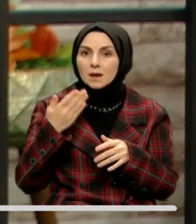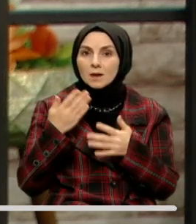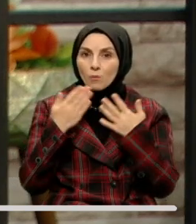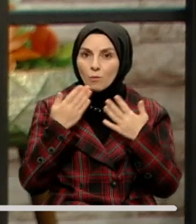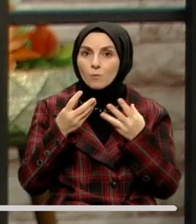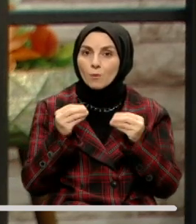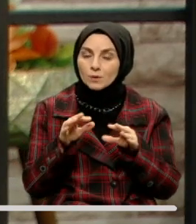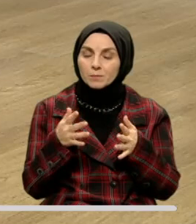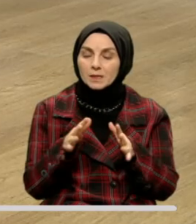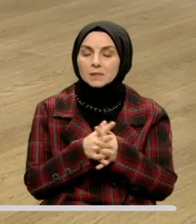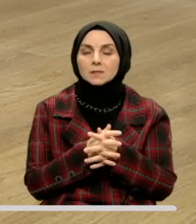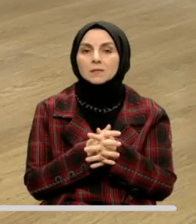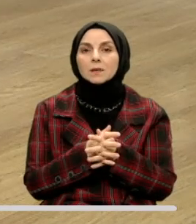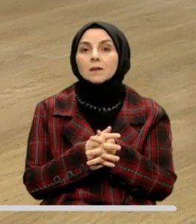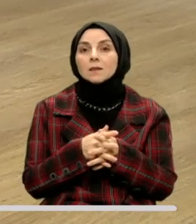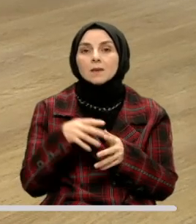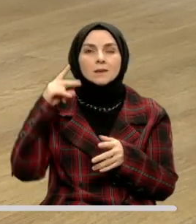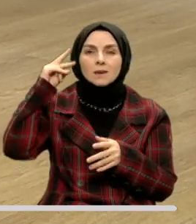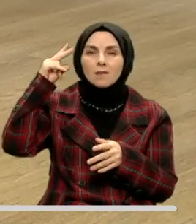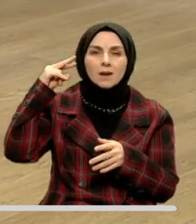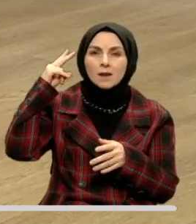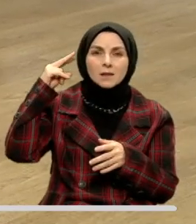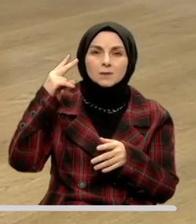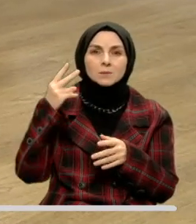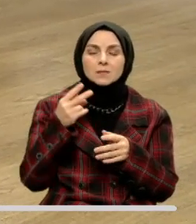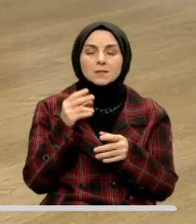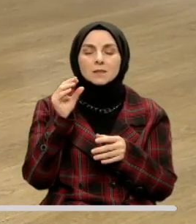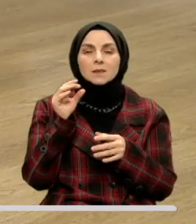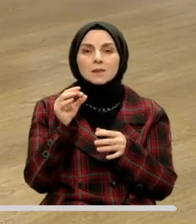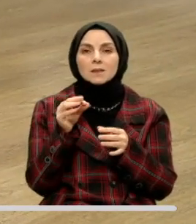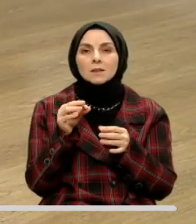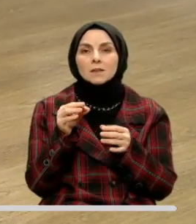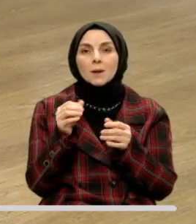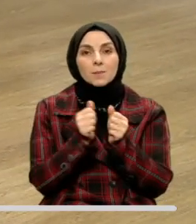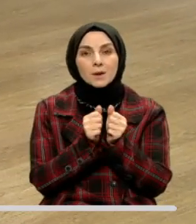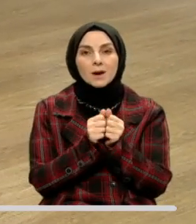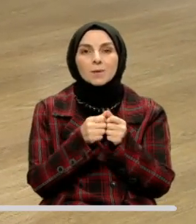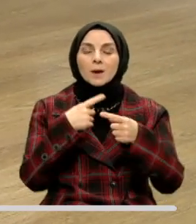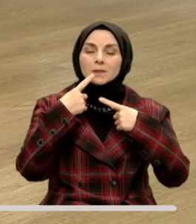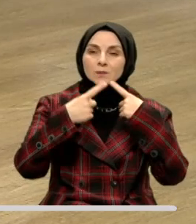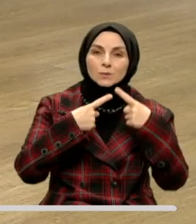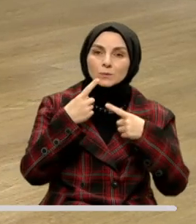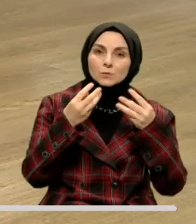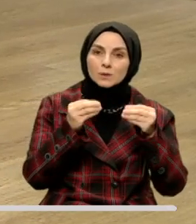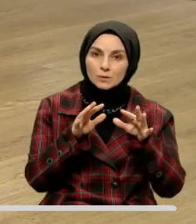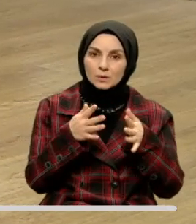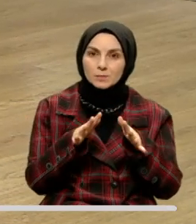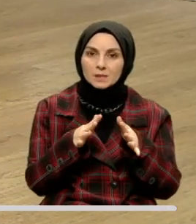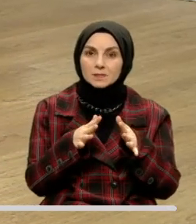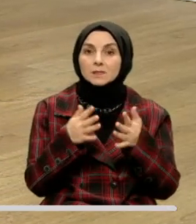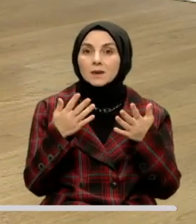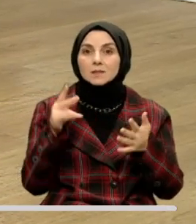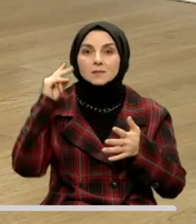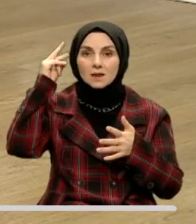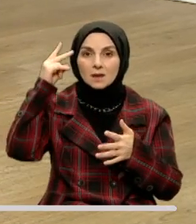drama çalışmaları, hayallerimizi filizlendirebiliriz. Diyoruz ya içsel motivasyonun kökeninde ne vardır? Aslında